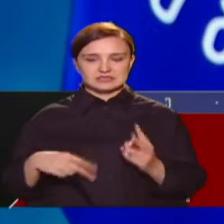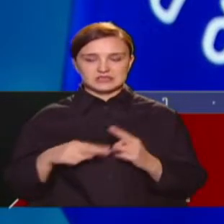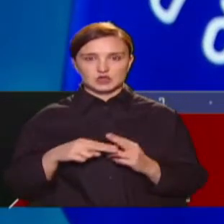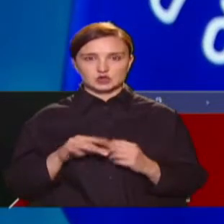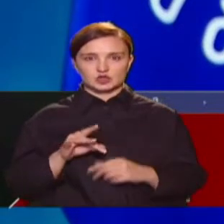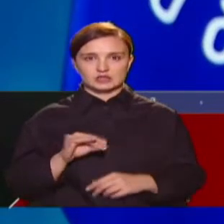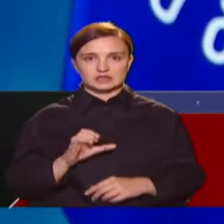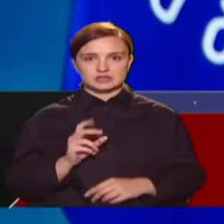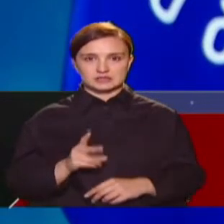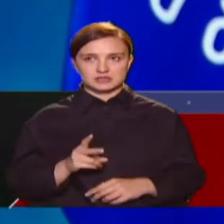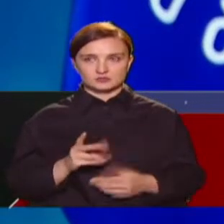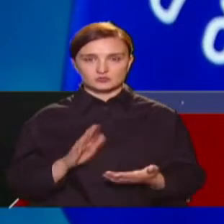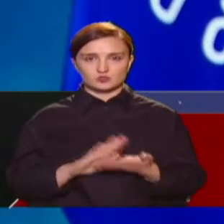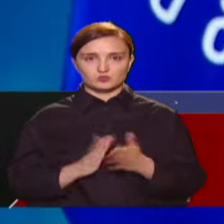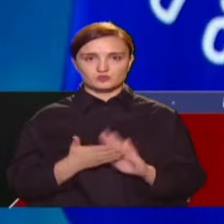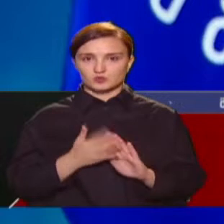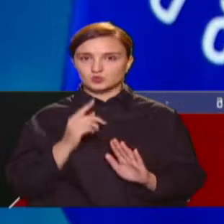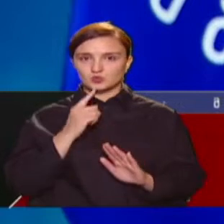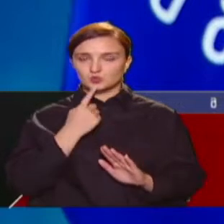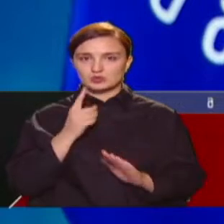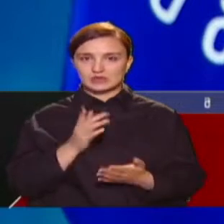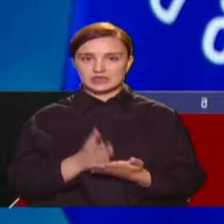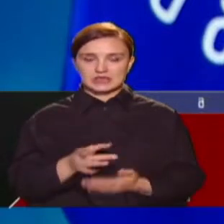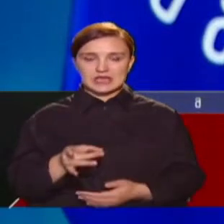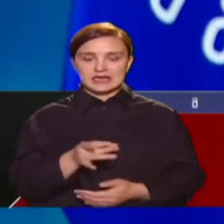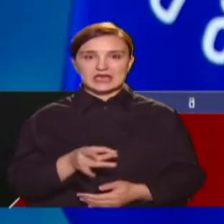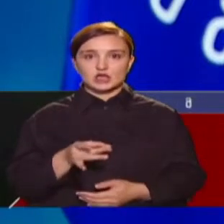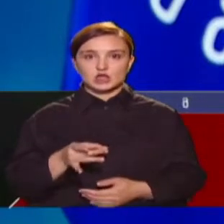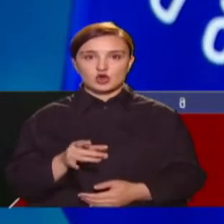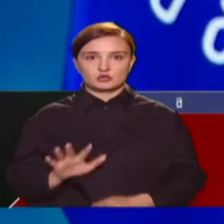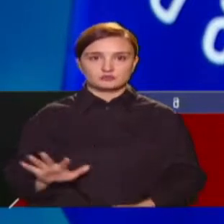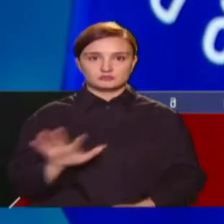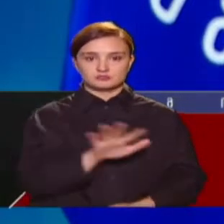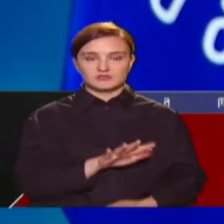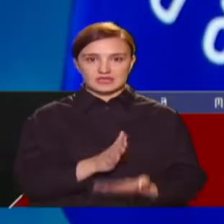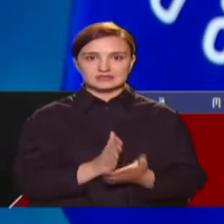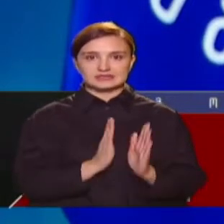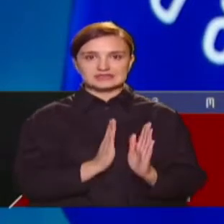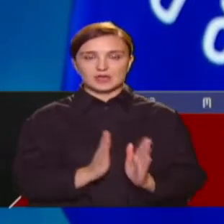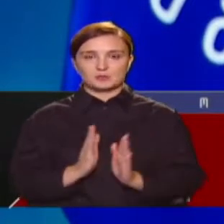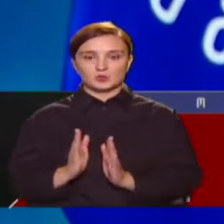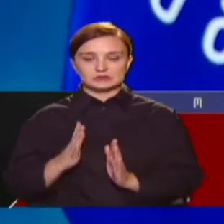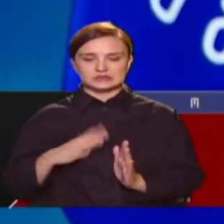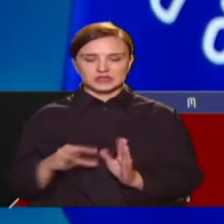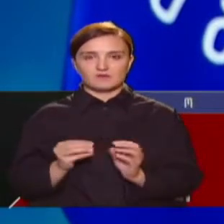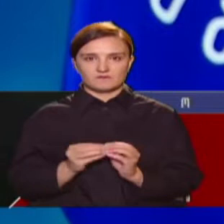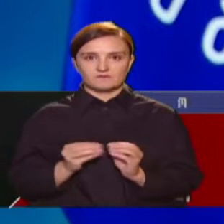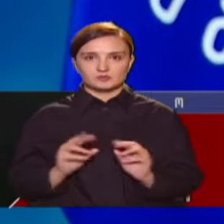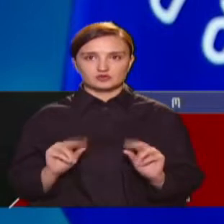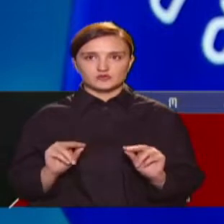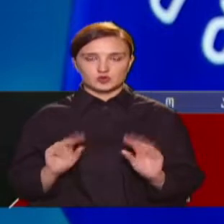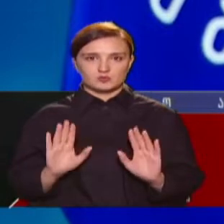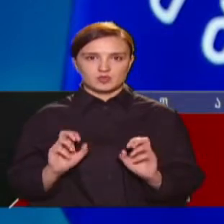და საერთო რთული ვითარების გათვალისწინებით, რაც არის რეგიონში, არის სტაბილური ვითარება. საქართველო ინარჩუნებს მშვიდობას